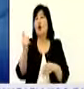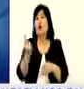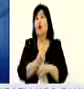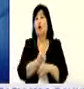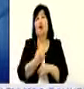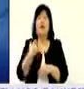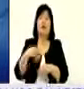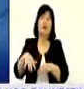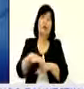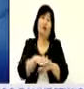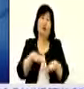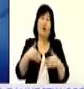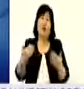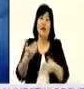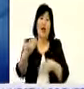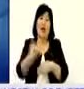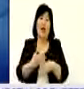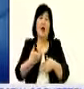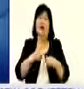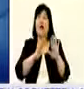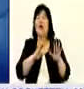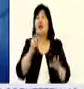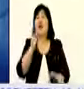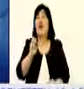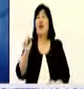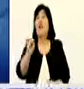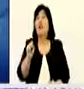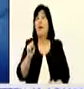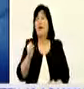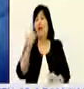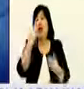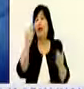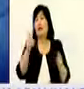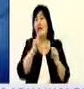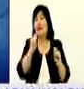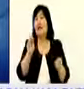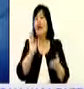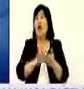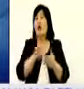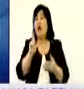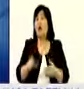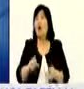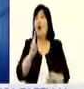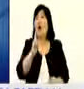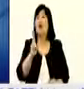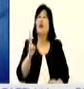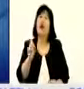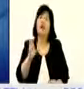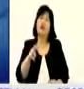жұртшылығына ұсынылды. Жаңа қойылымның режиссері Шакен Айманов атындағы халықаралық сыйлықтың лауреаты Қуандық Қасымов.